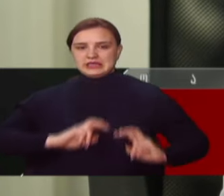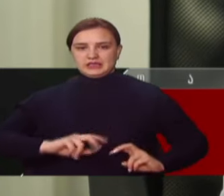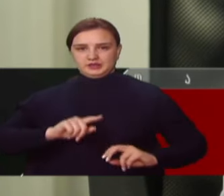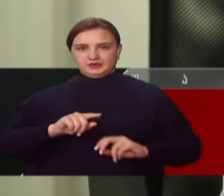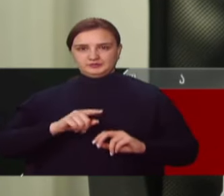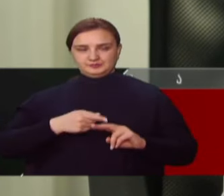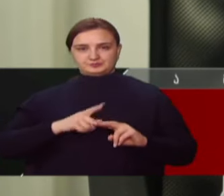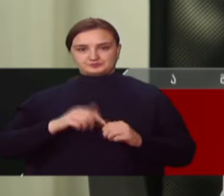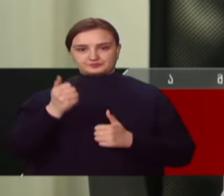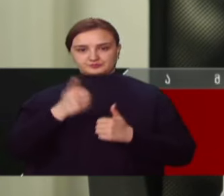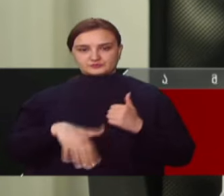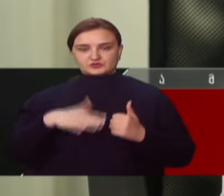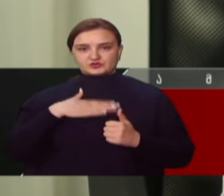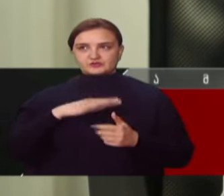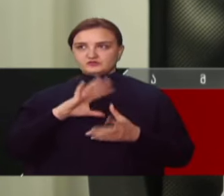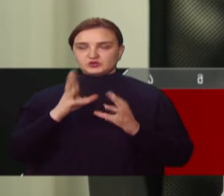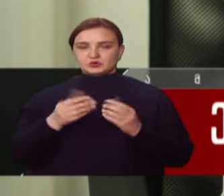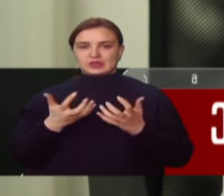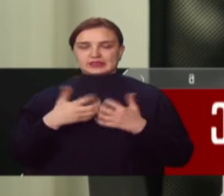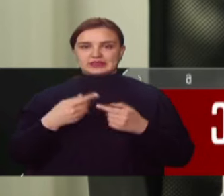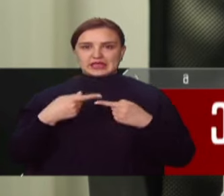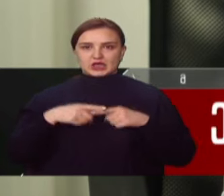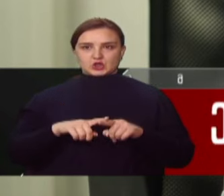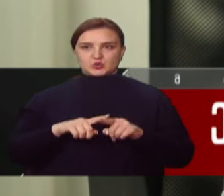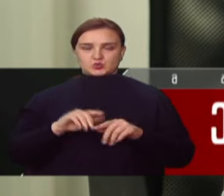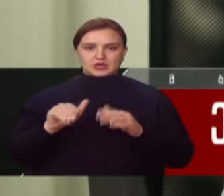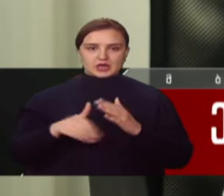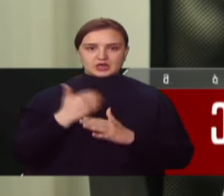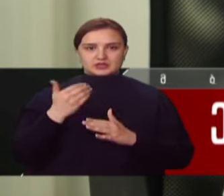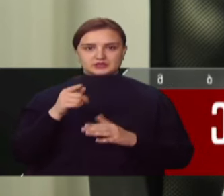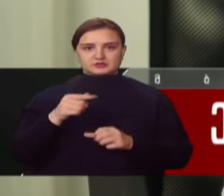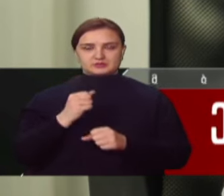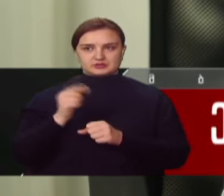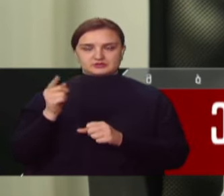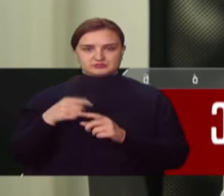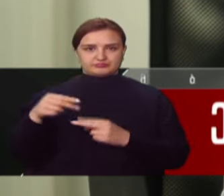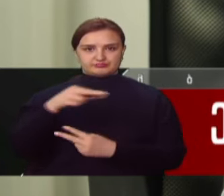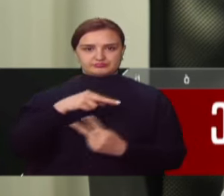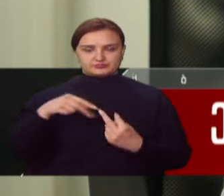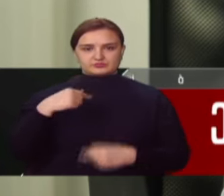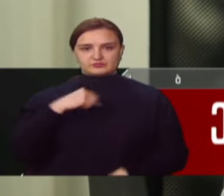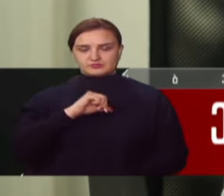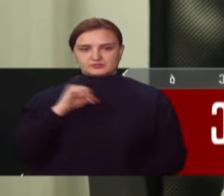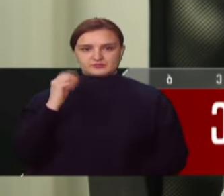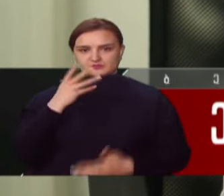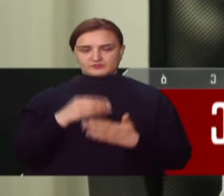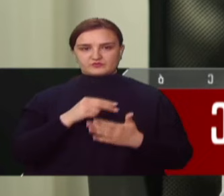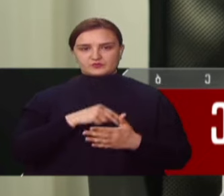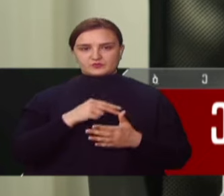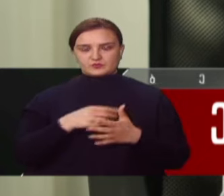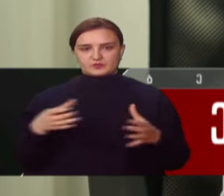იგი უზრუნველყოფს ჩვენს მატერიალურ-ტექნიკური ბაზის განახლებას და შევსებას და გარდა ამისა თვით ჩვენი